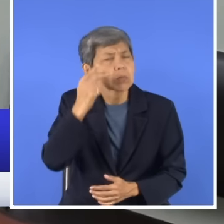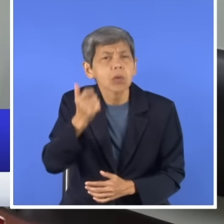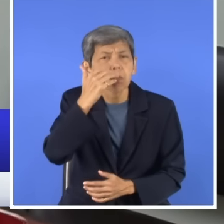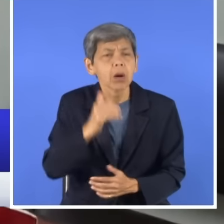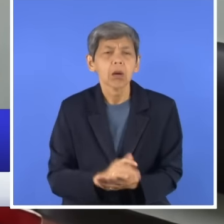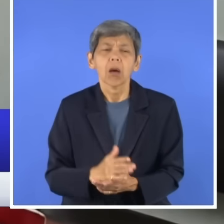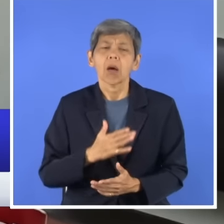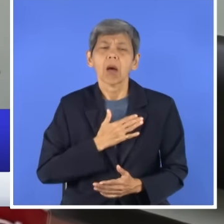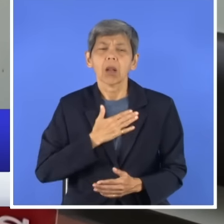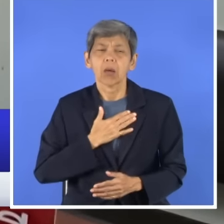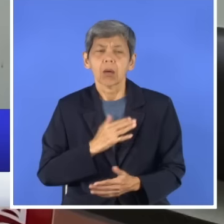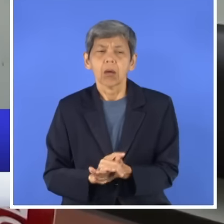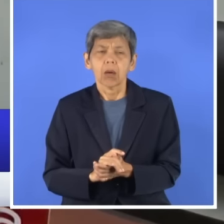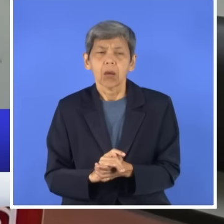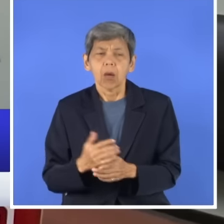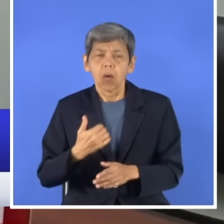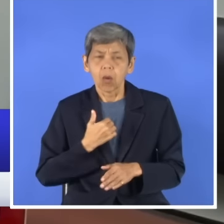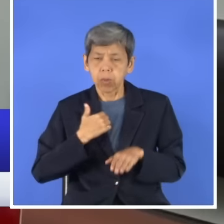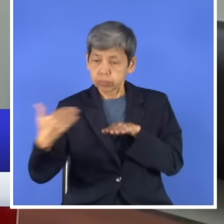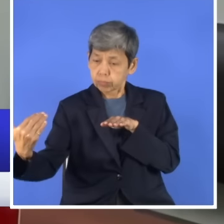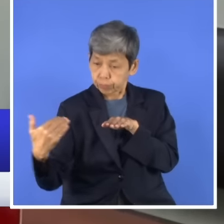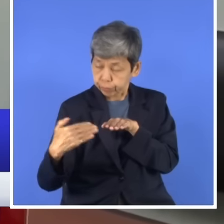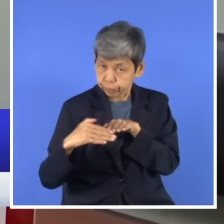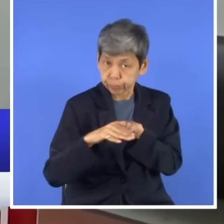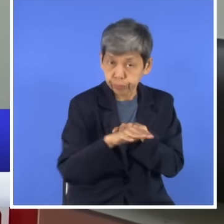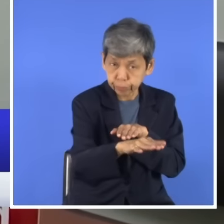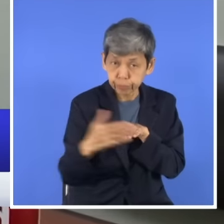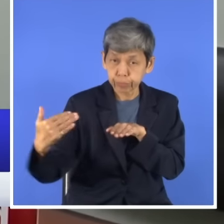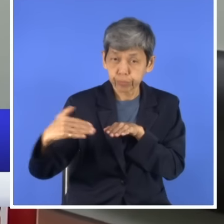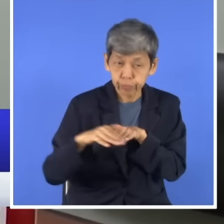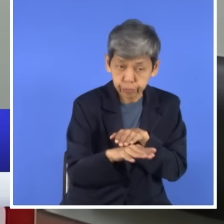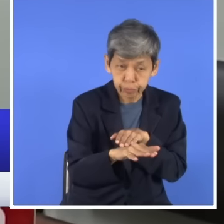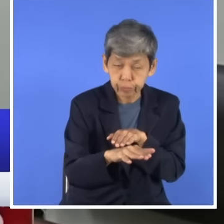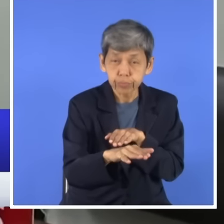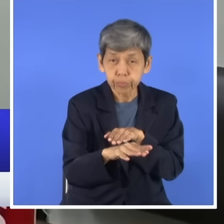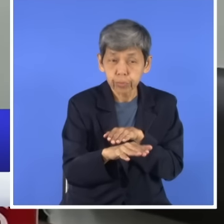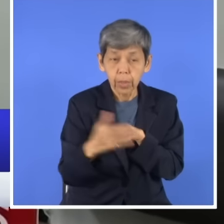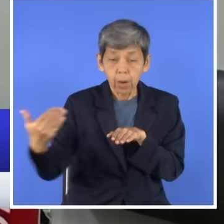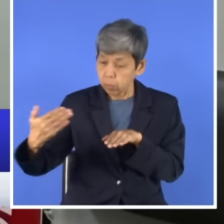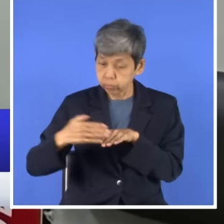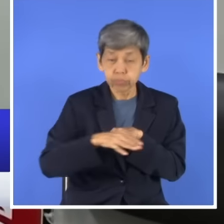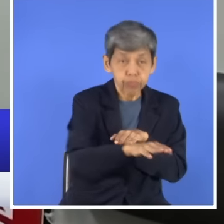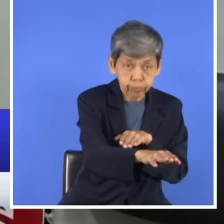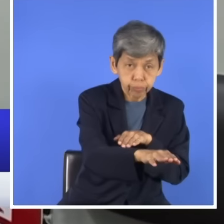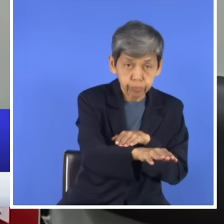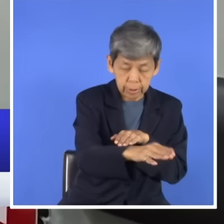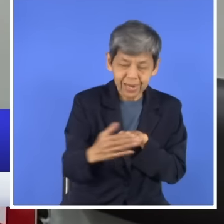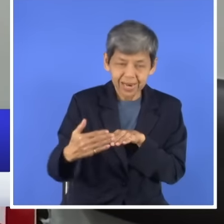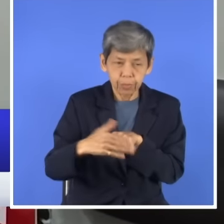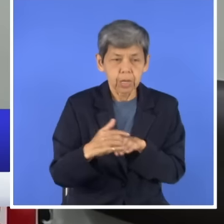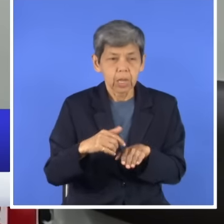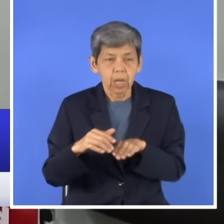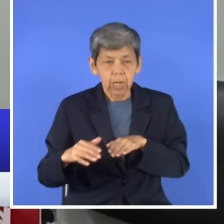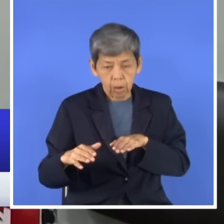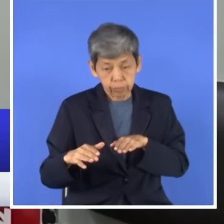คือว่าเขาปาดหน้ารถผมนะครับแล้วผมดูเทินกลับมาอยู่แล้วพอดีเขาอยู่เลนสองเลี้ยวพ้นมาเข้าเลนสามพอดีแล้ว